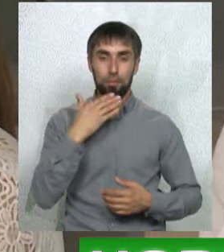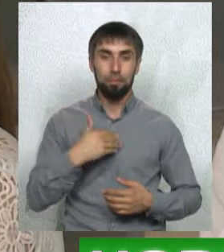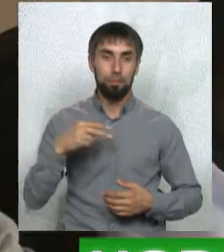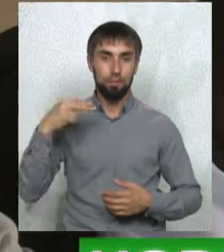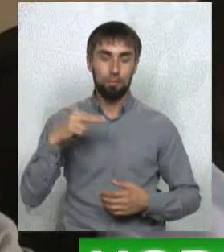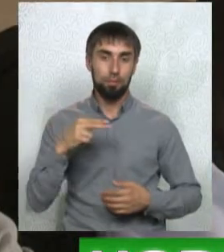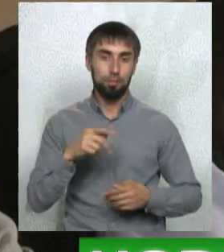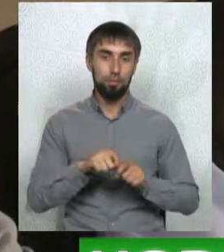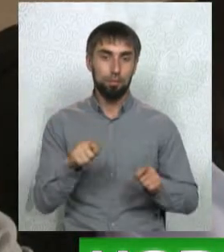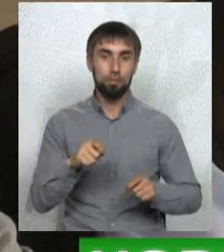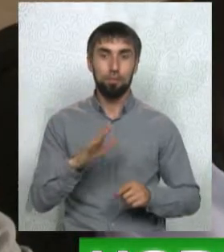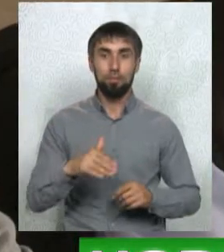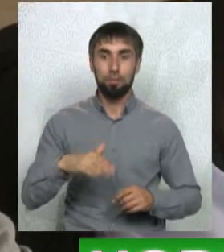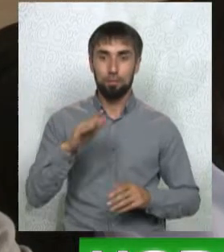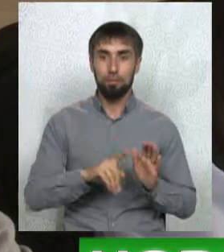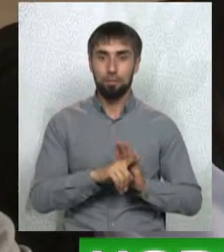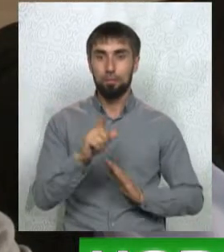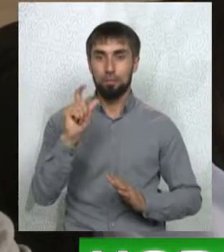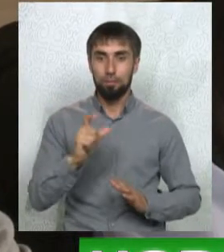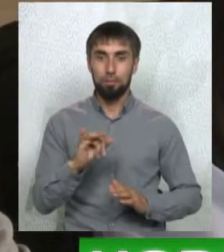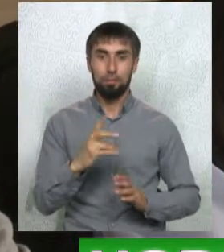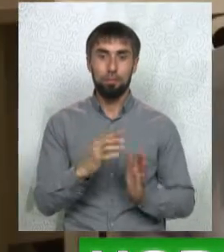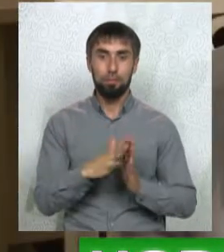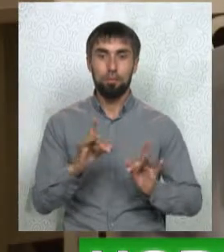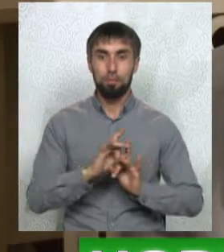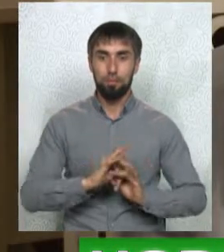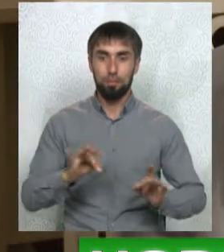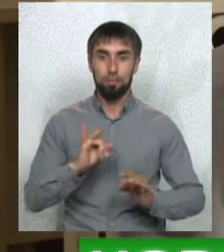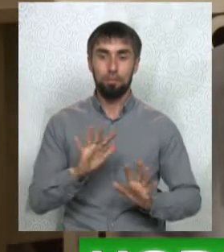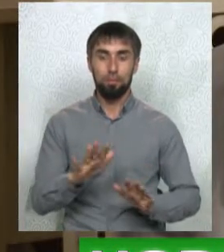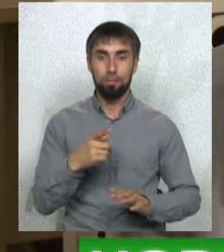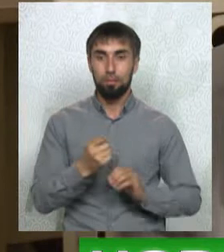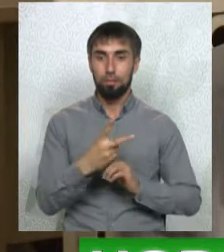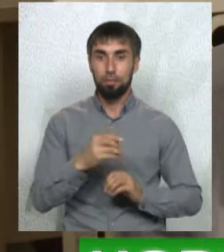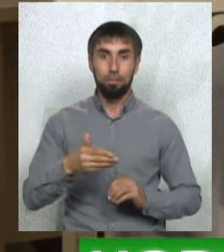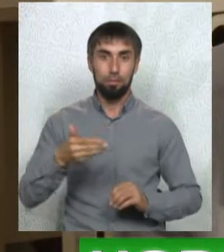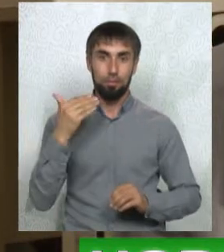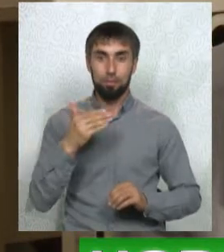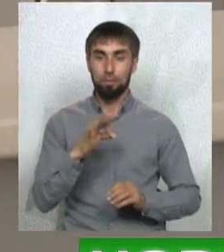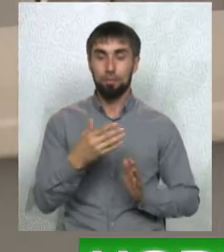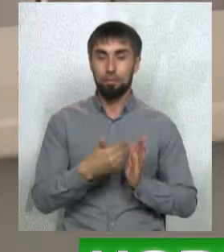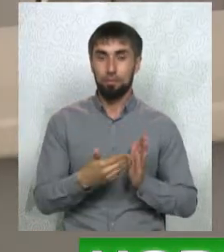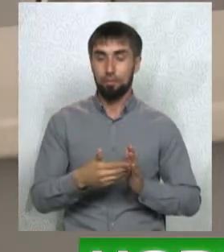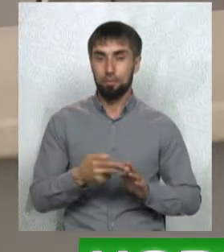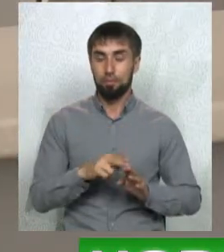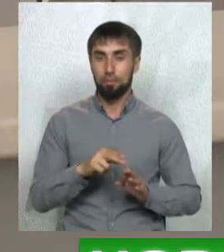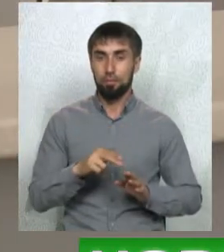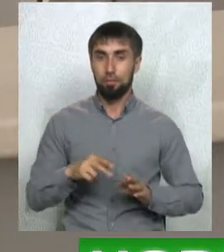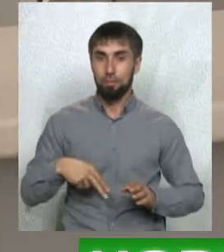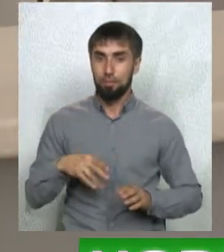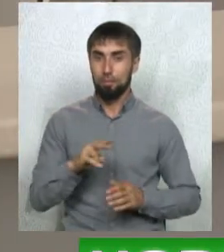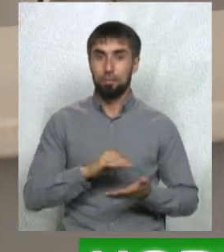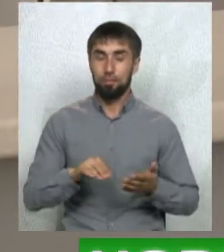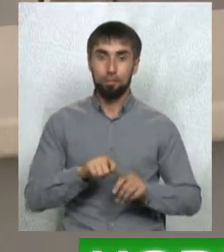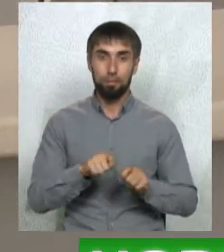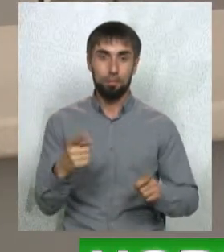литературе зародилась еще в детстве. Начинал со стихов и небольших рассказов. И только 11 лет назад, по совету директора типографии, он написал и